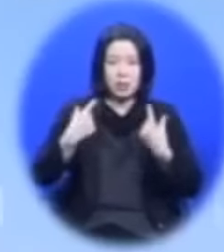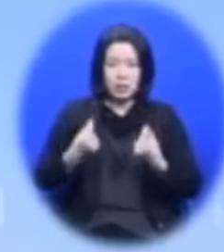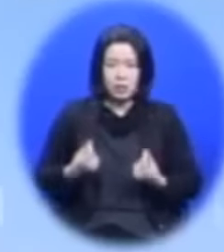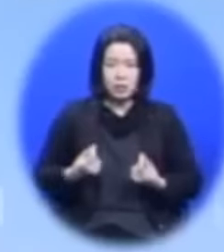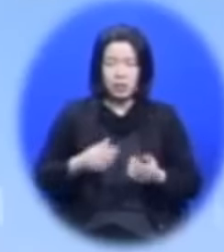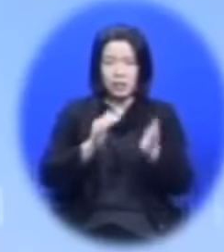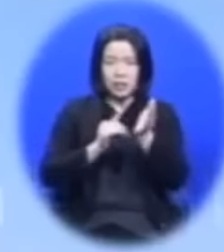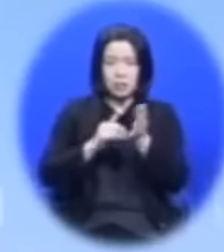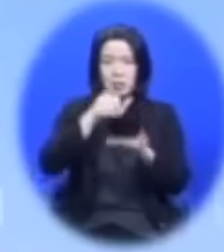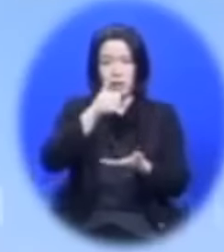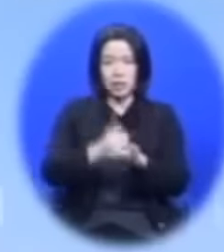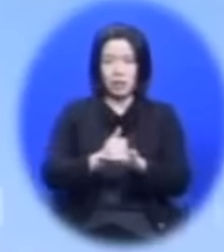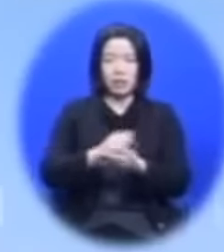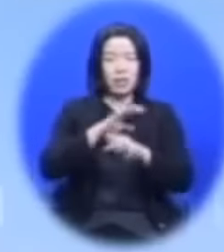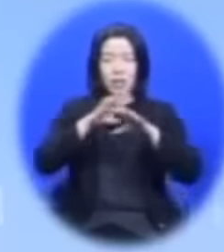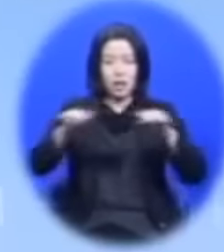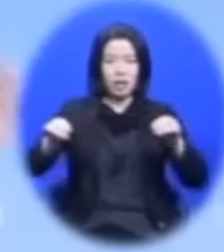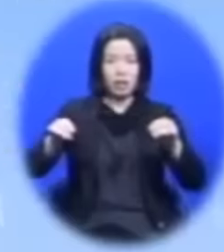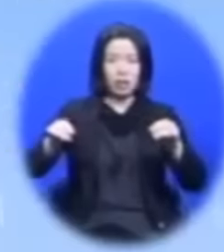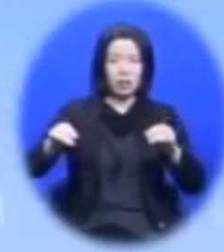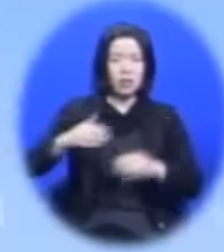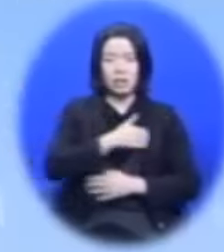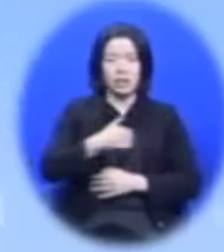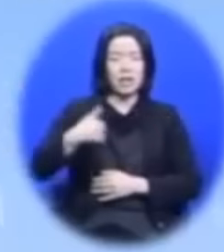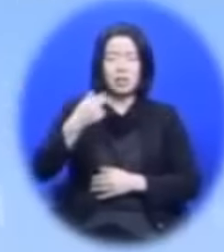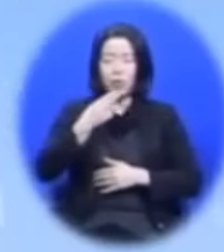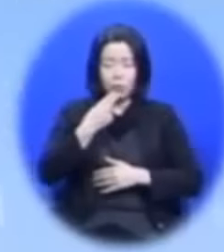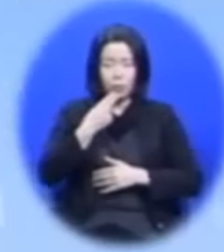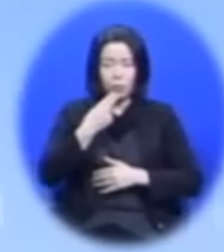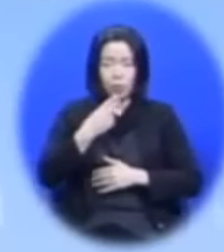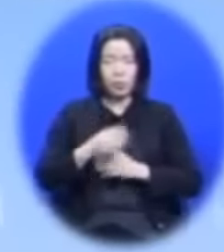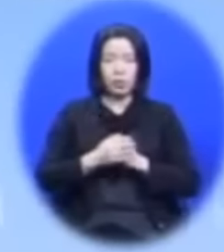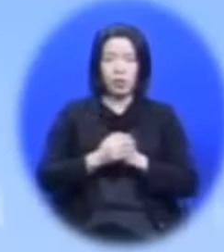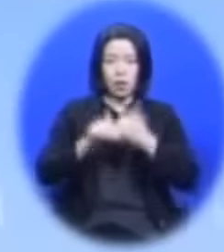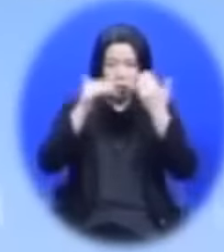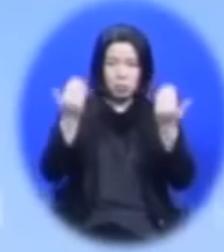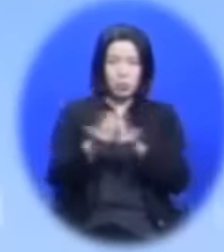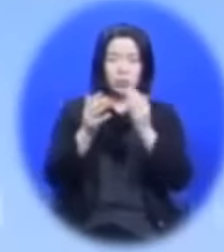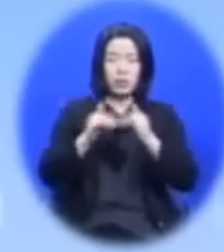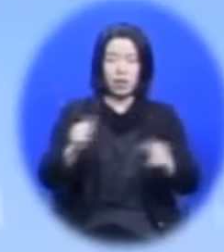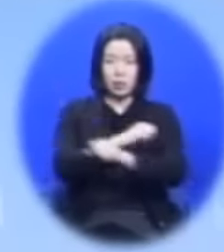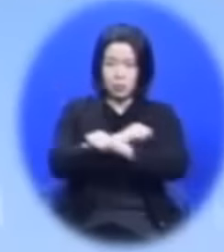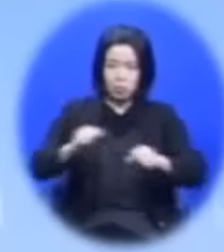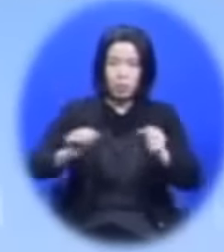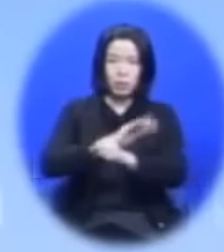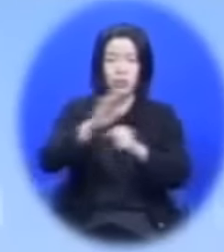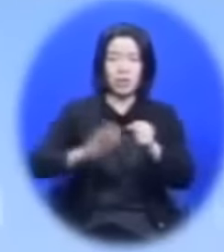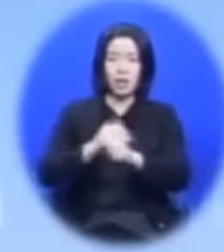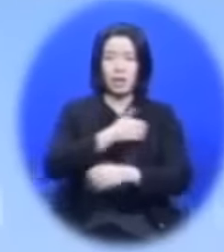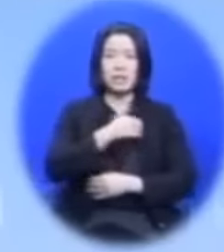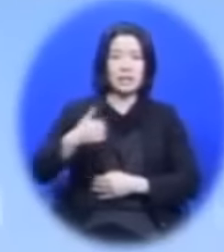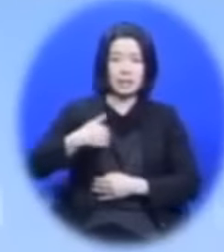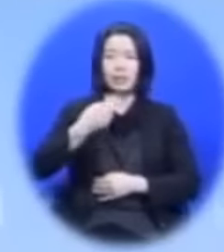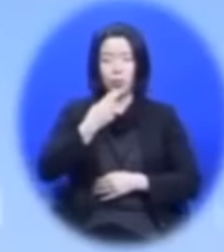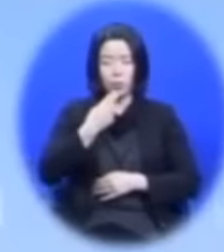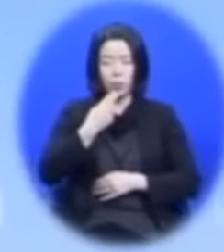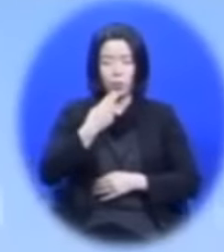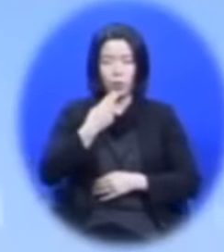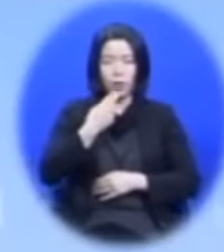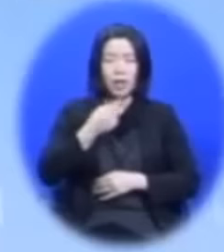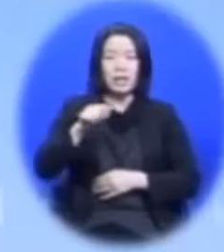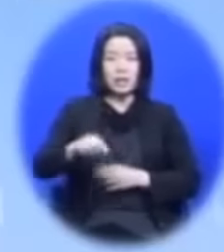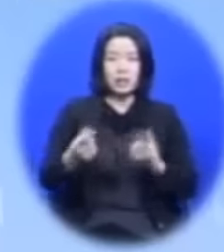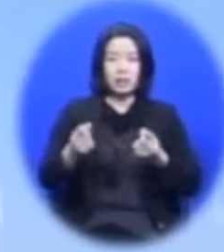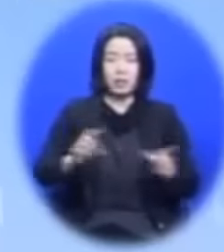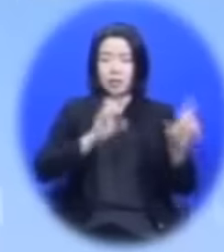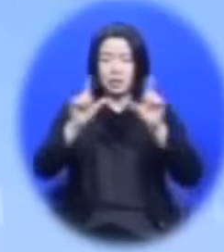은밀한 죄는 해결될 자신이 없고 모든 사람 용서하고 사랑할 자신이 없고 그렇게 살